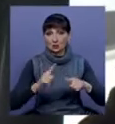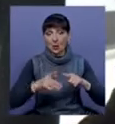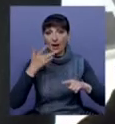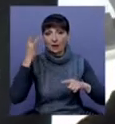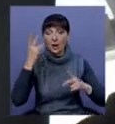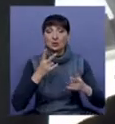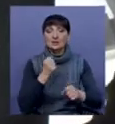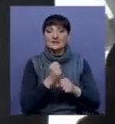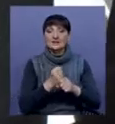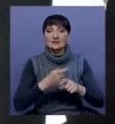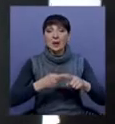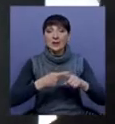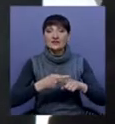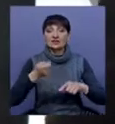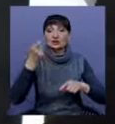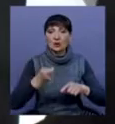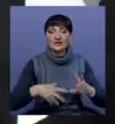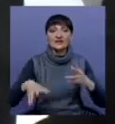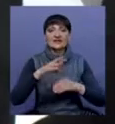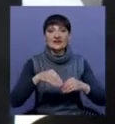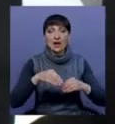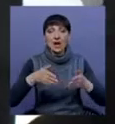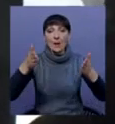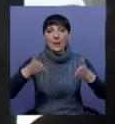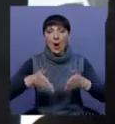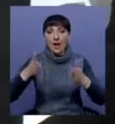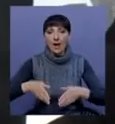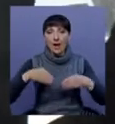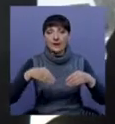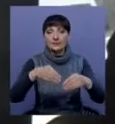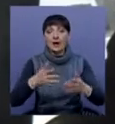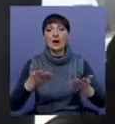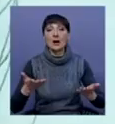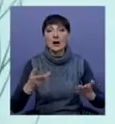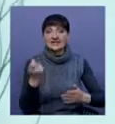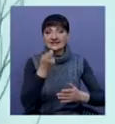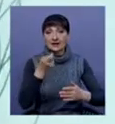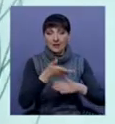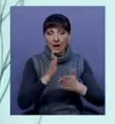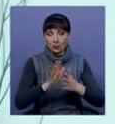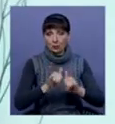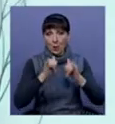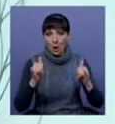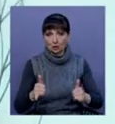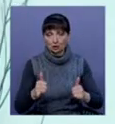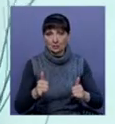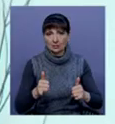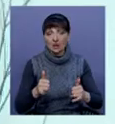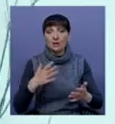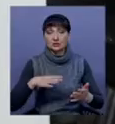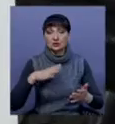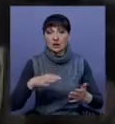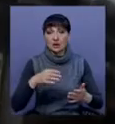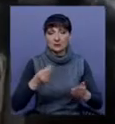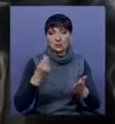вообще сделать половину дешевле, все поля распашут, вообще все, тогда будет зерна вдвое больше, а нет, надо вот заворачивать